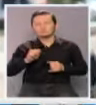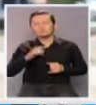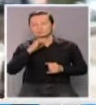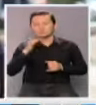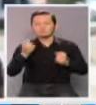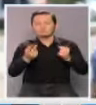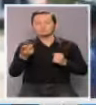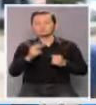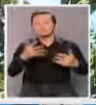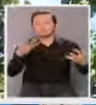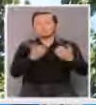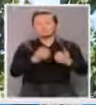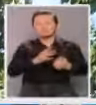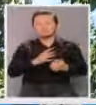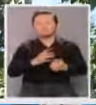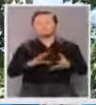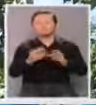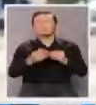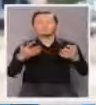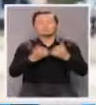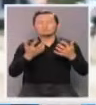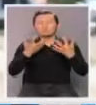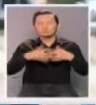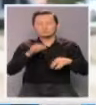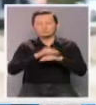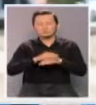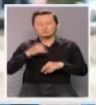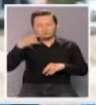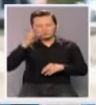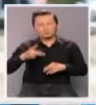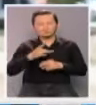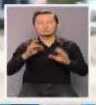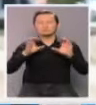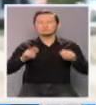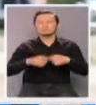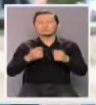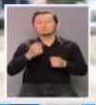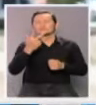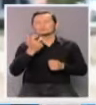көліктің соқтығысуы орын алды. Аталған фактіге қатысты Қазақстан Республикасы Қылмыстық кодексінің